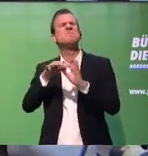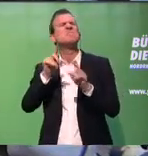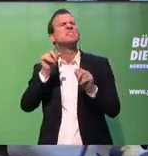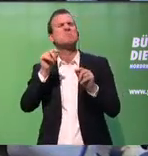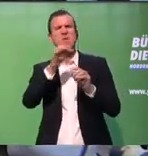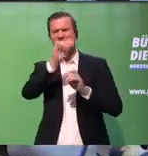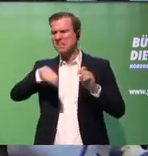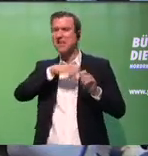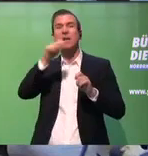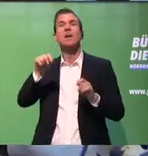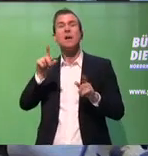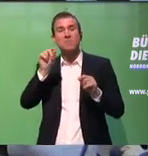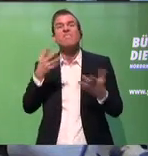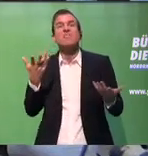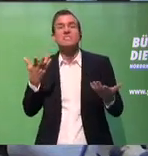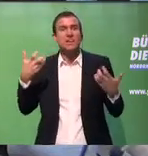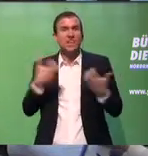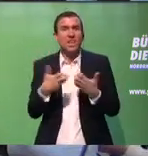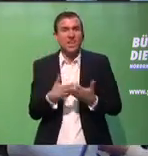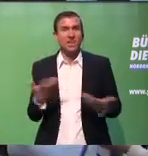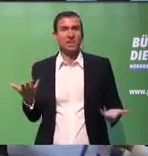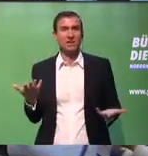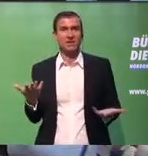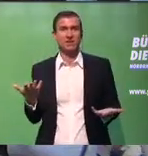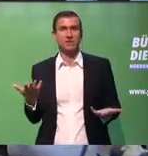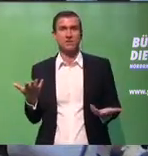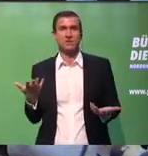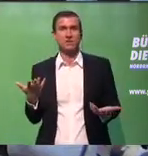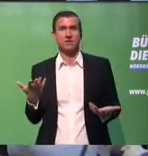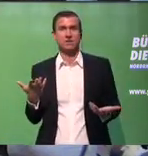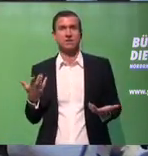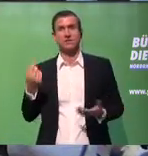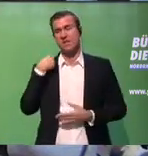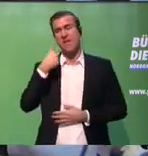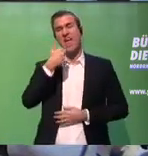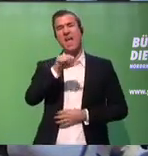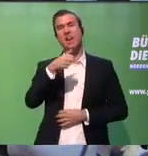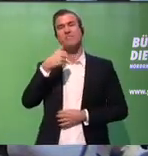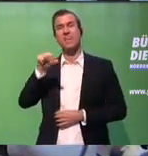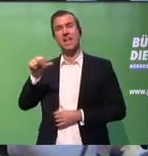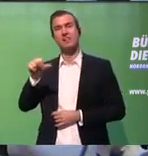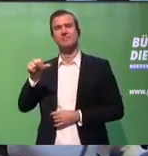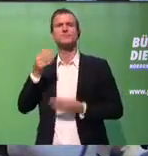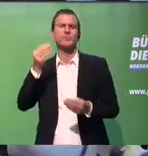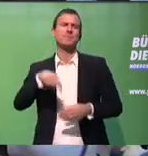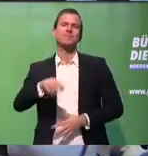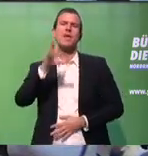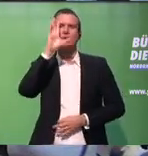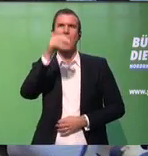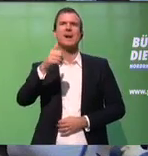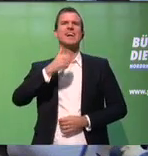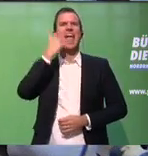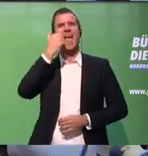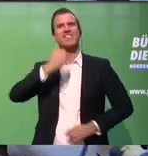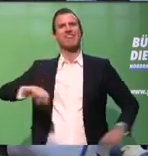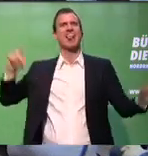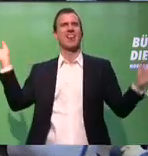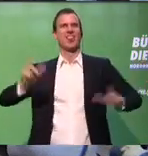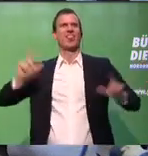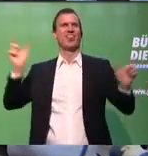nämlich für Krieg. Und ich habe am 11.11., wenn hier in Köln ja der Karneval